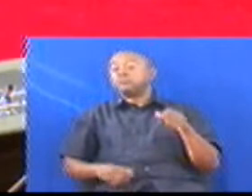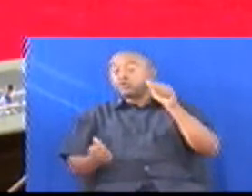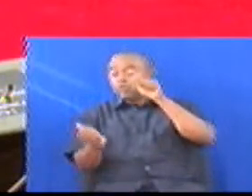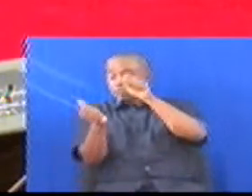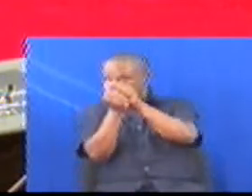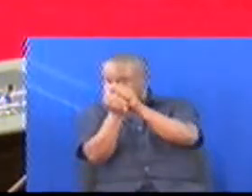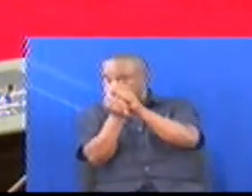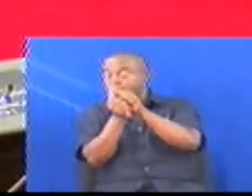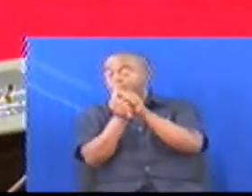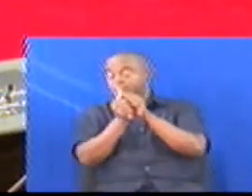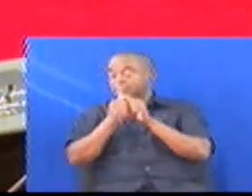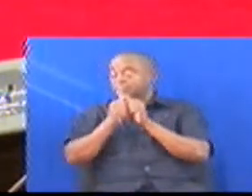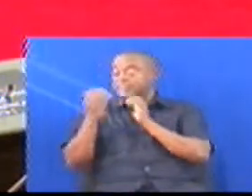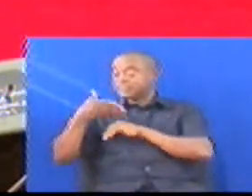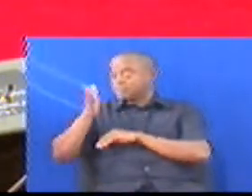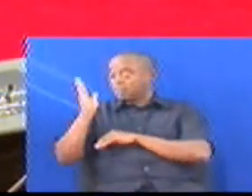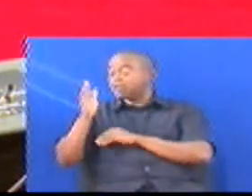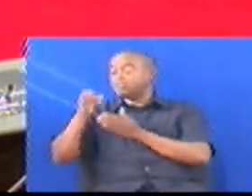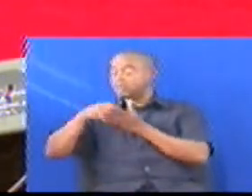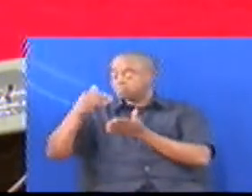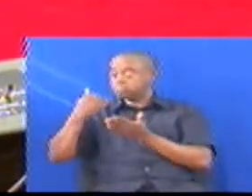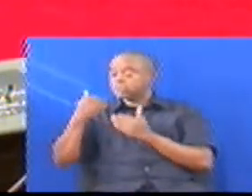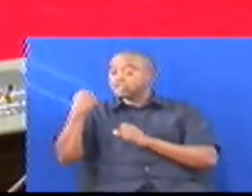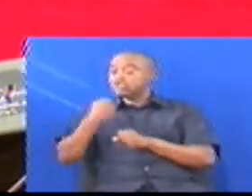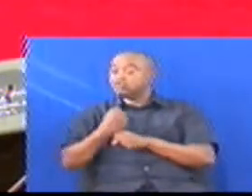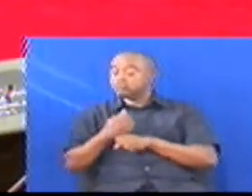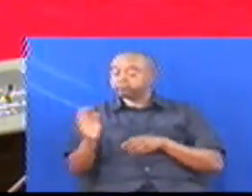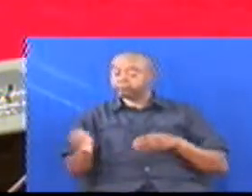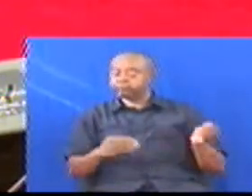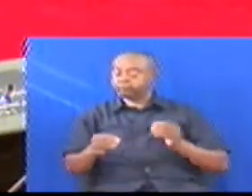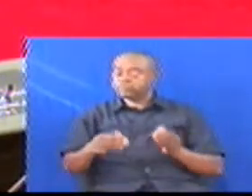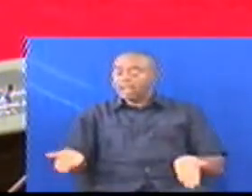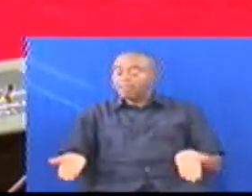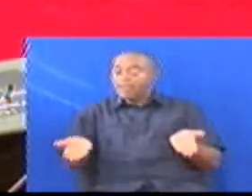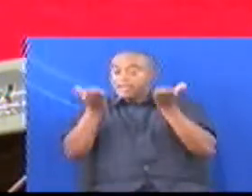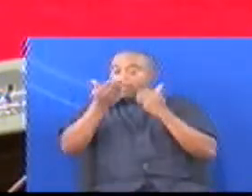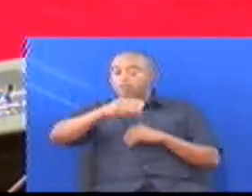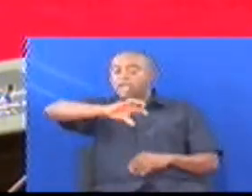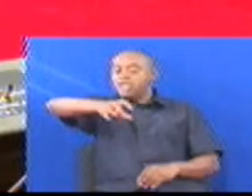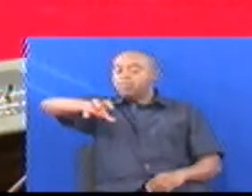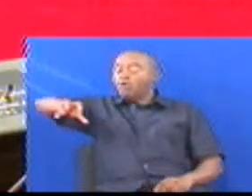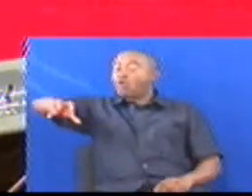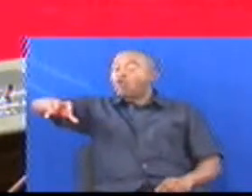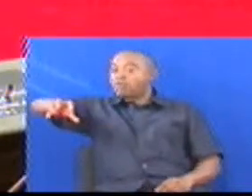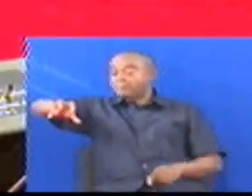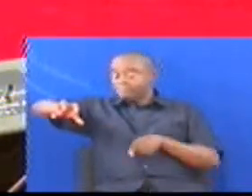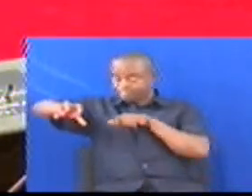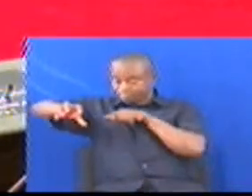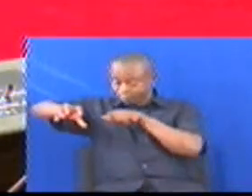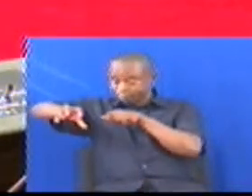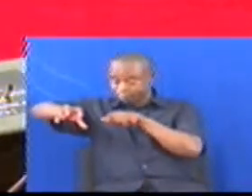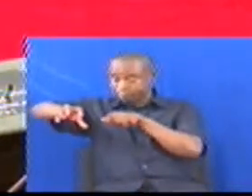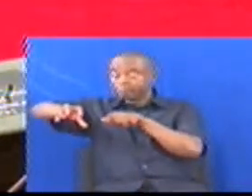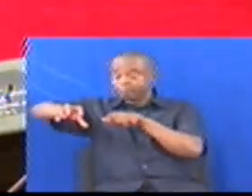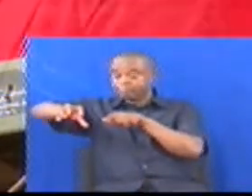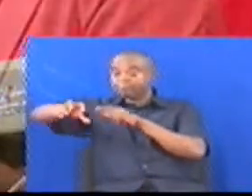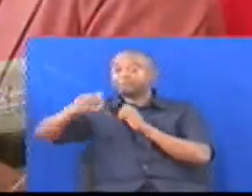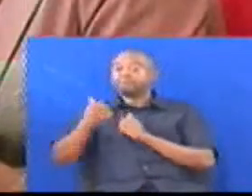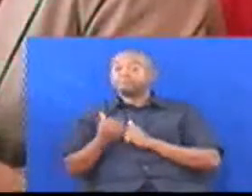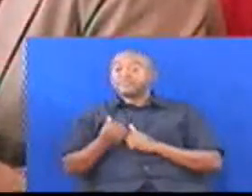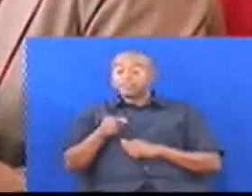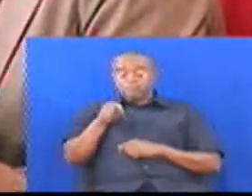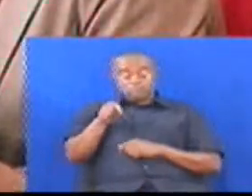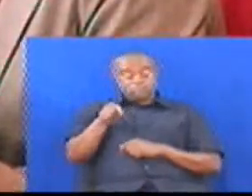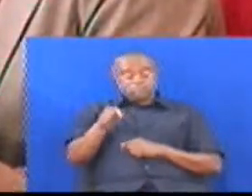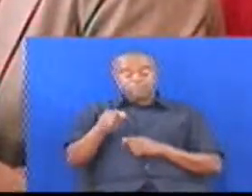kumi, serikali imegharamia shughuli za mfuko wa kuchochea maendeleo ya jimbo, yani Constituency Development Catalyst Fund,